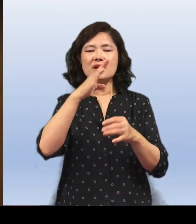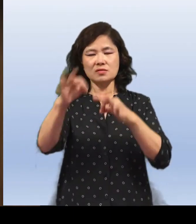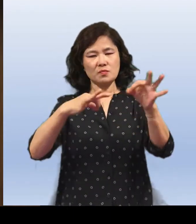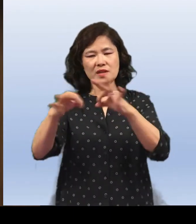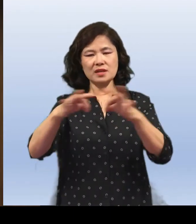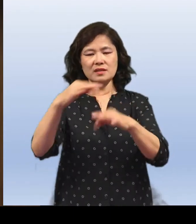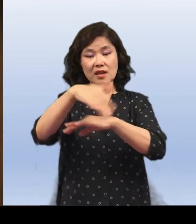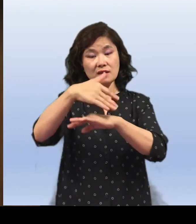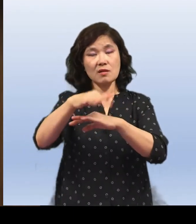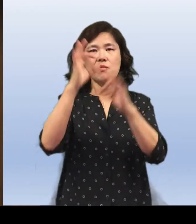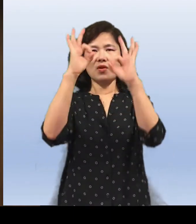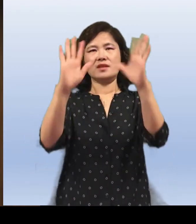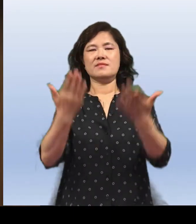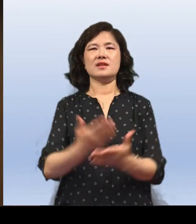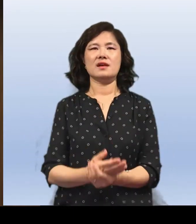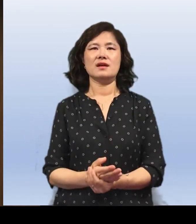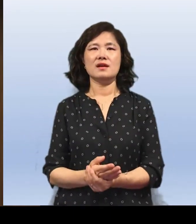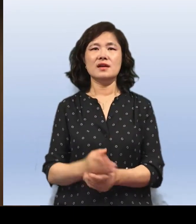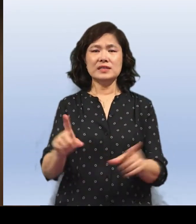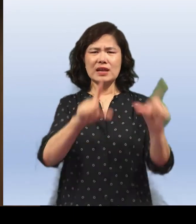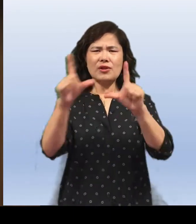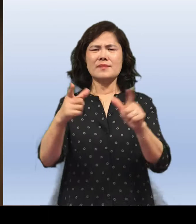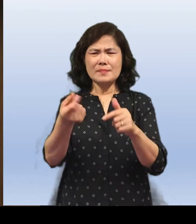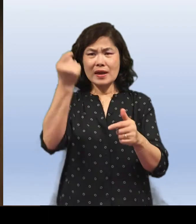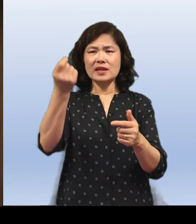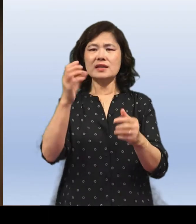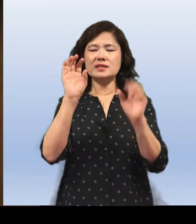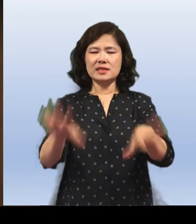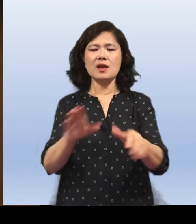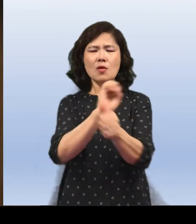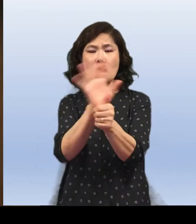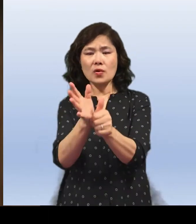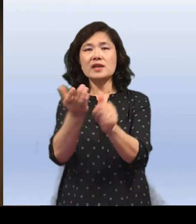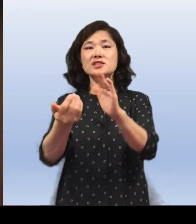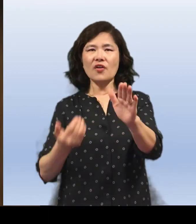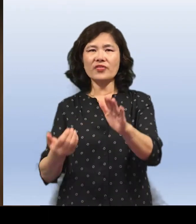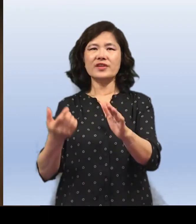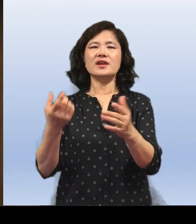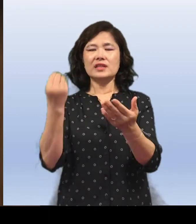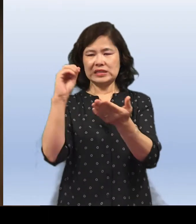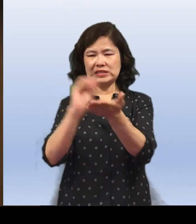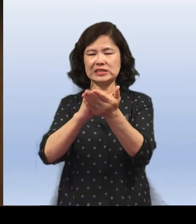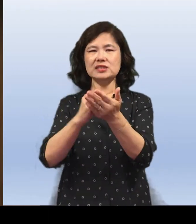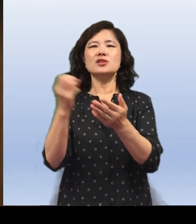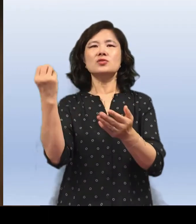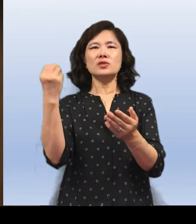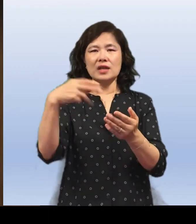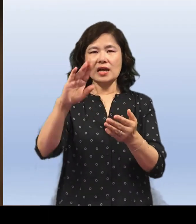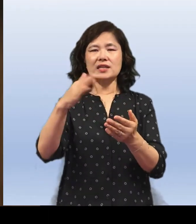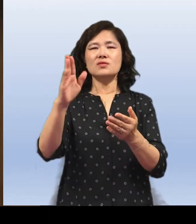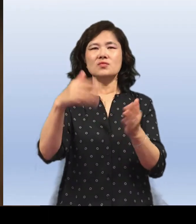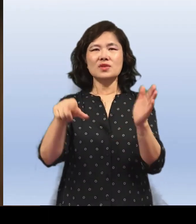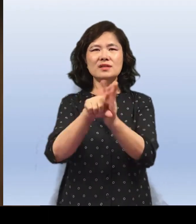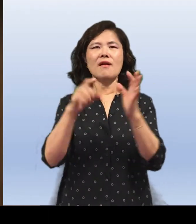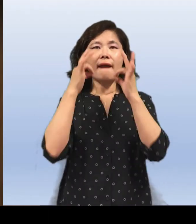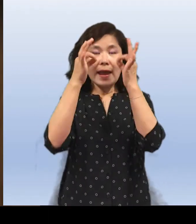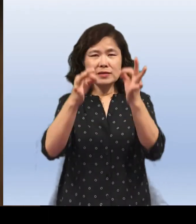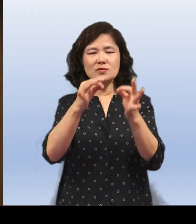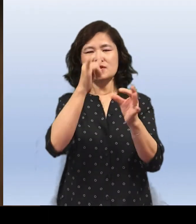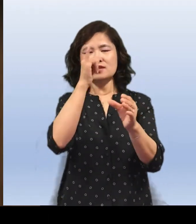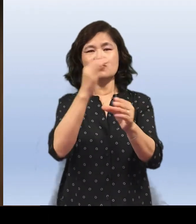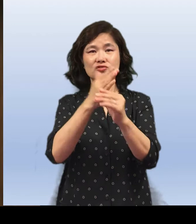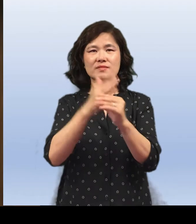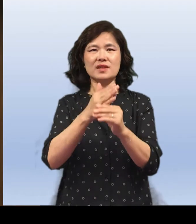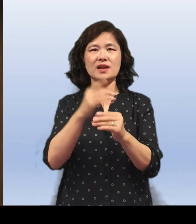볼 수가 있습니다. 여러분, 사회는 빠르게 코로나 이전의 일상으로 회복하기 위해서 애쓰고 있습니다.